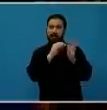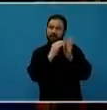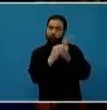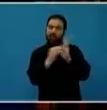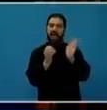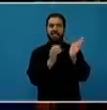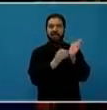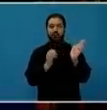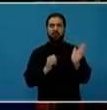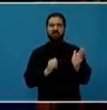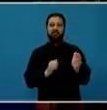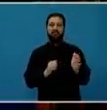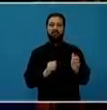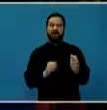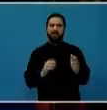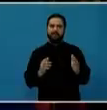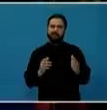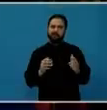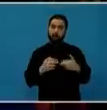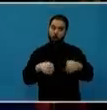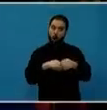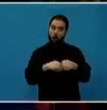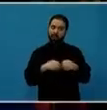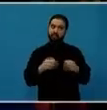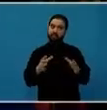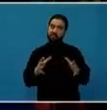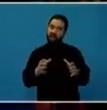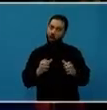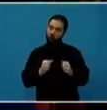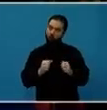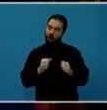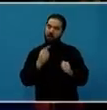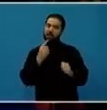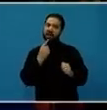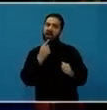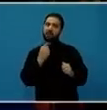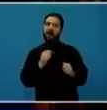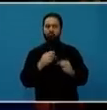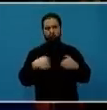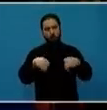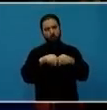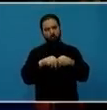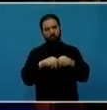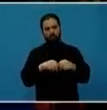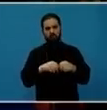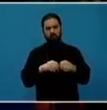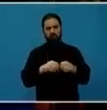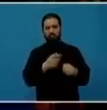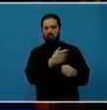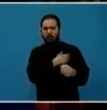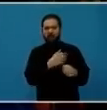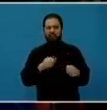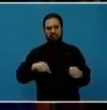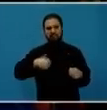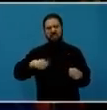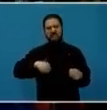ar trebui să ne controlăm limbajul nostru, să căutăm ca anumite expresii pe care probabil în